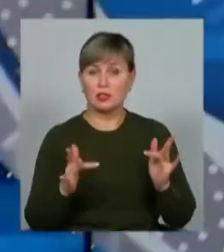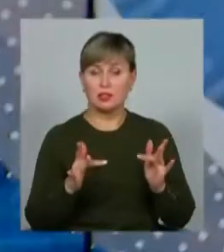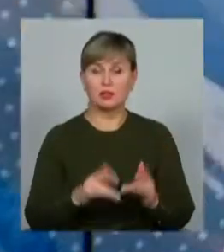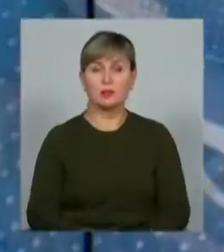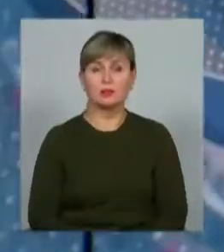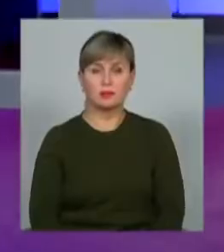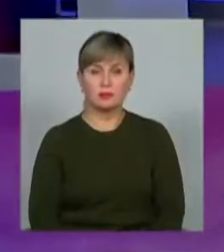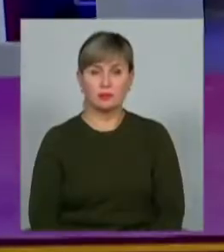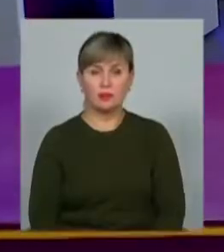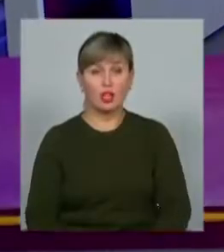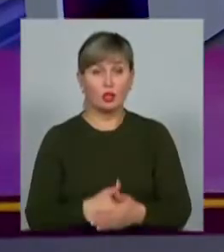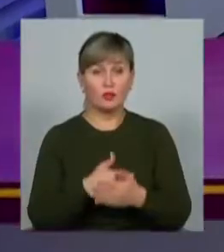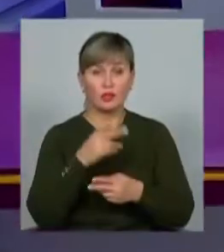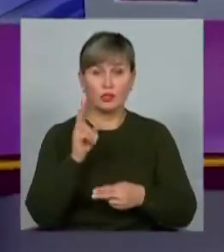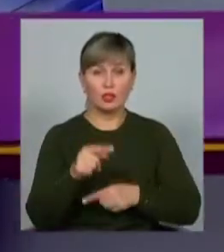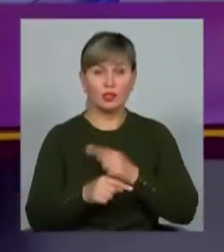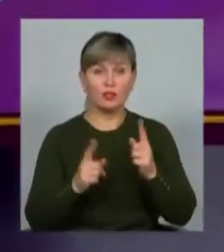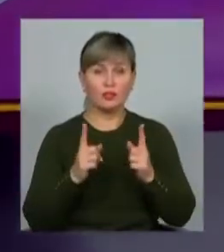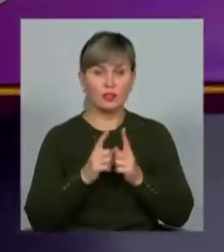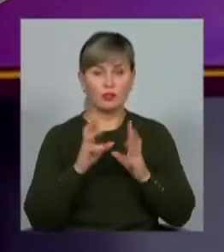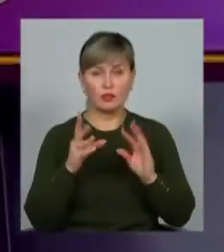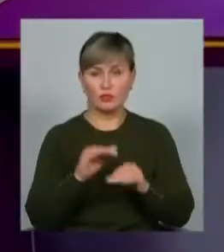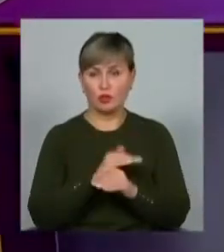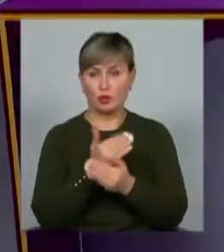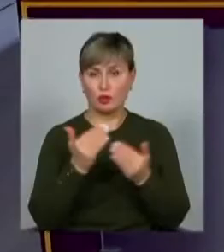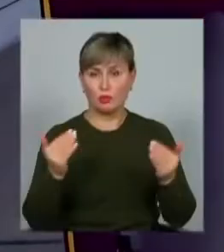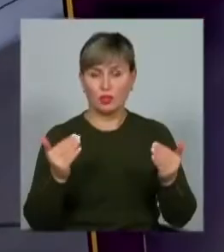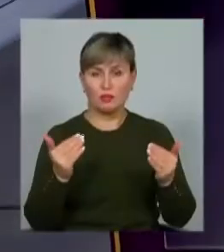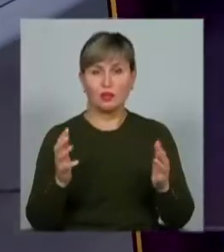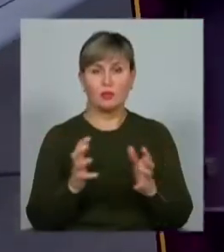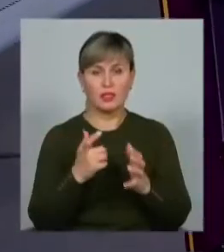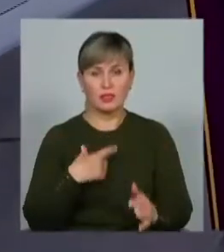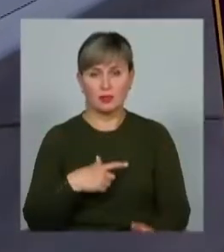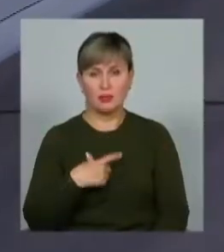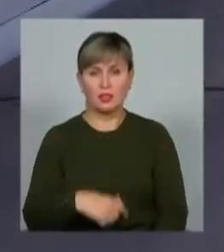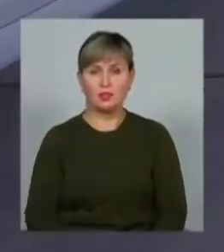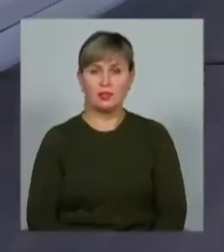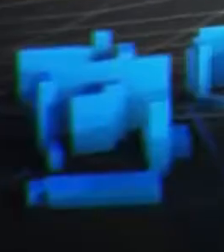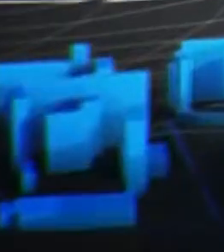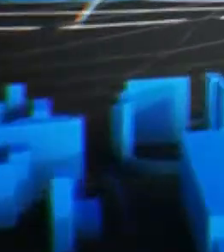News. Я, Дина Жанабекова, благодарю вас за внимание. Всего доброго и берегите себя.